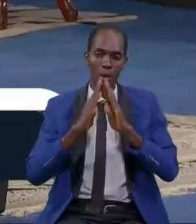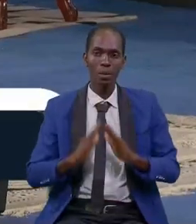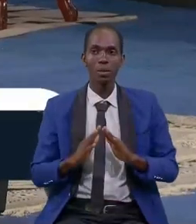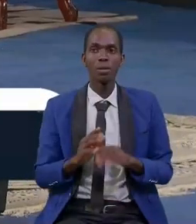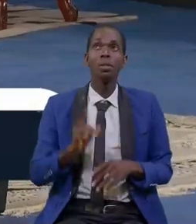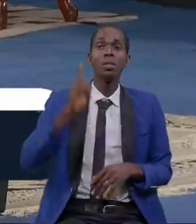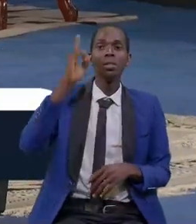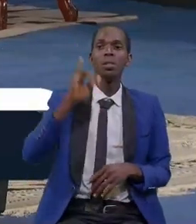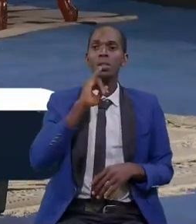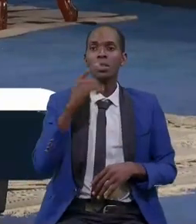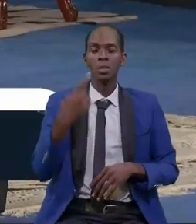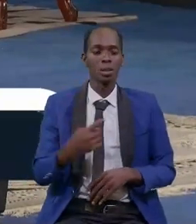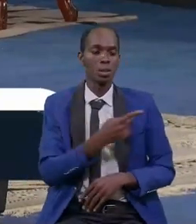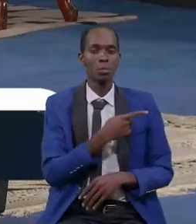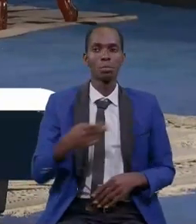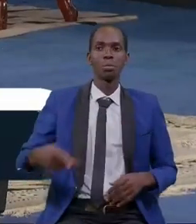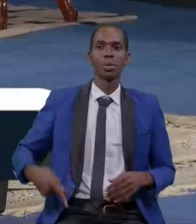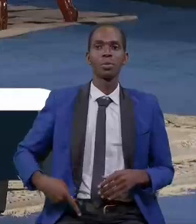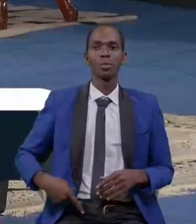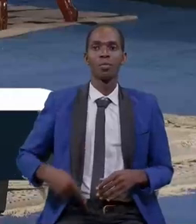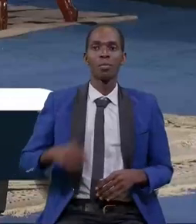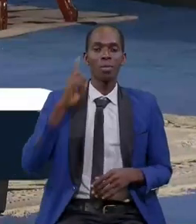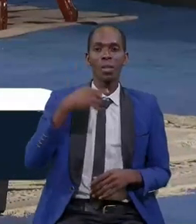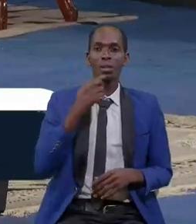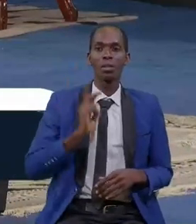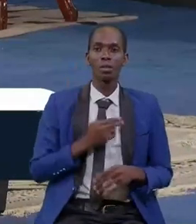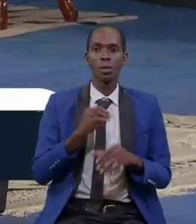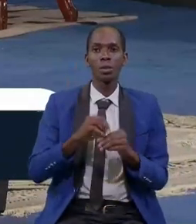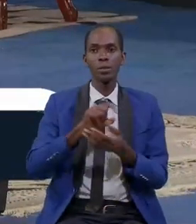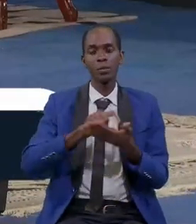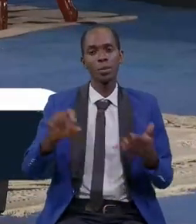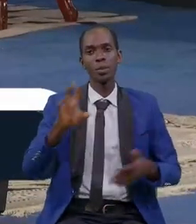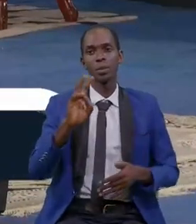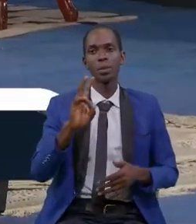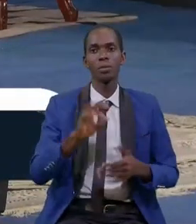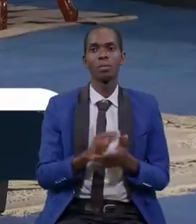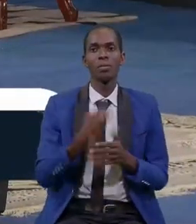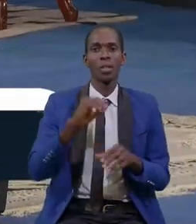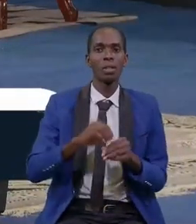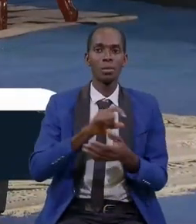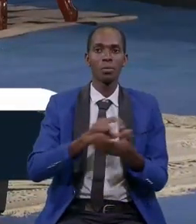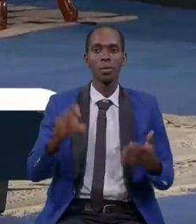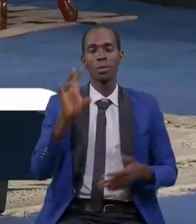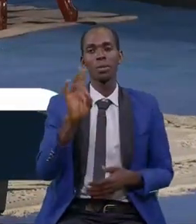admirable conseiller, Dieu puissant, Père éternel, prince de la paix. Verset 6,